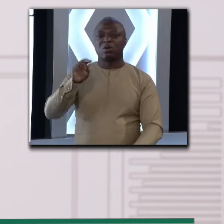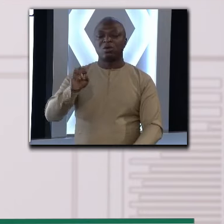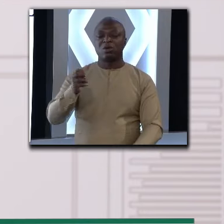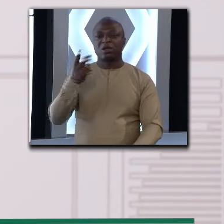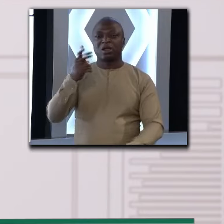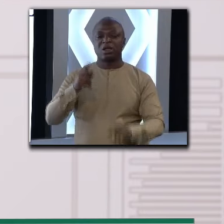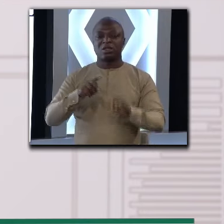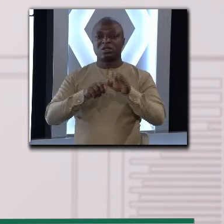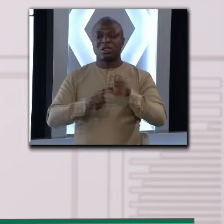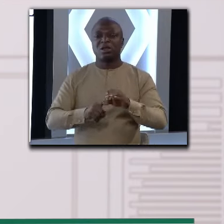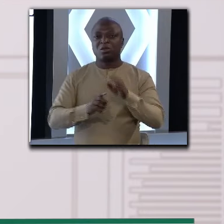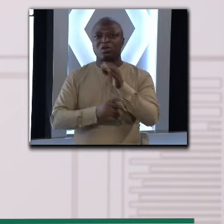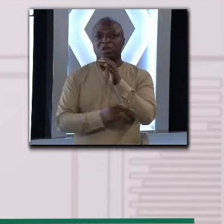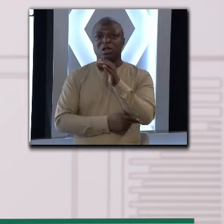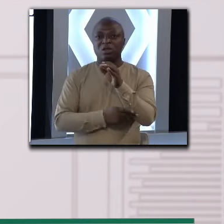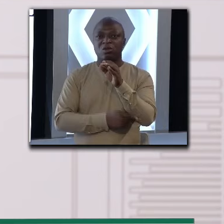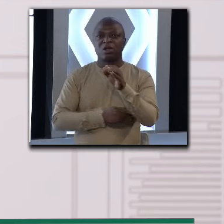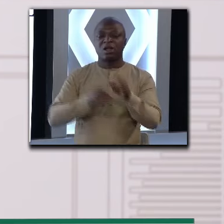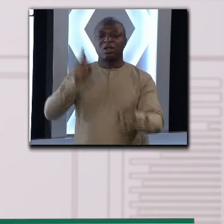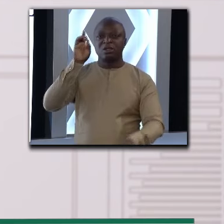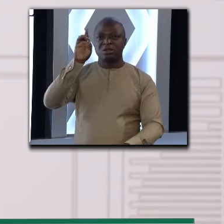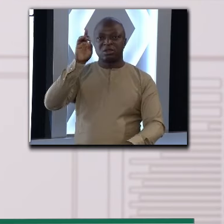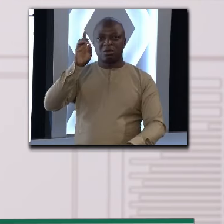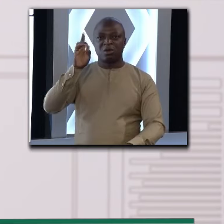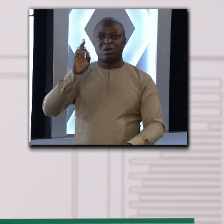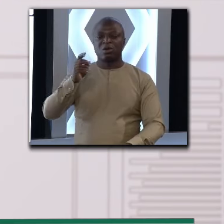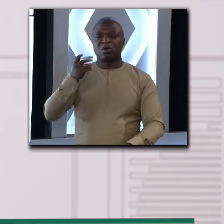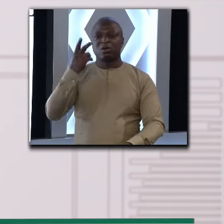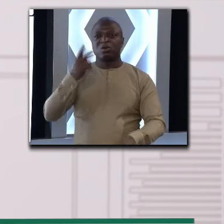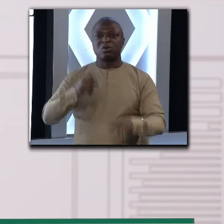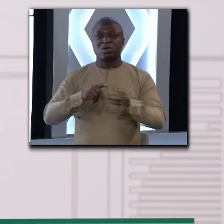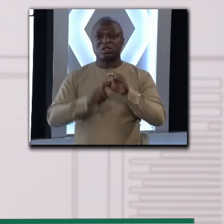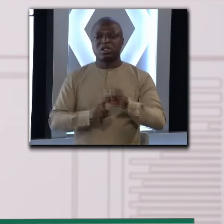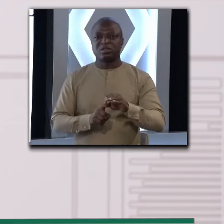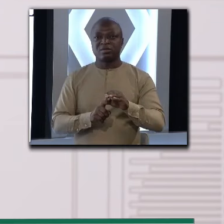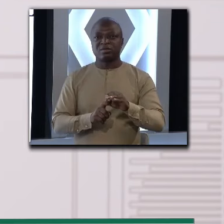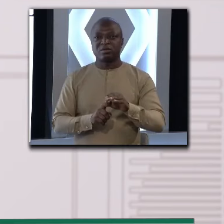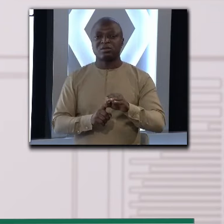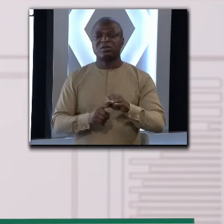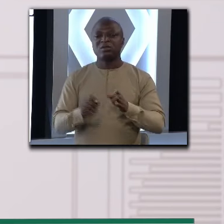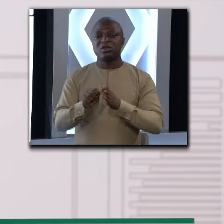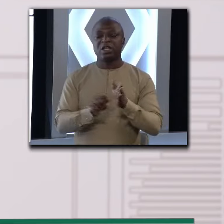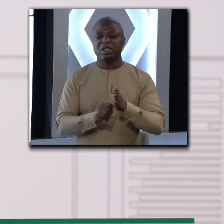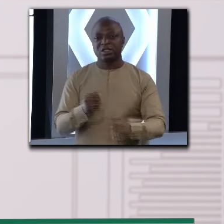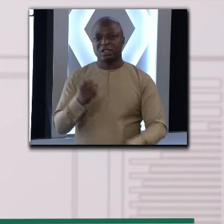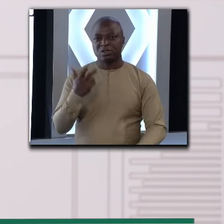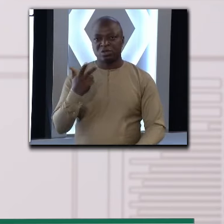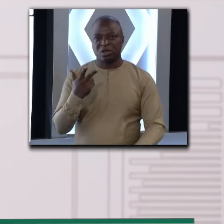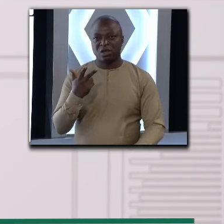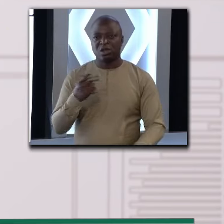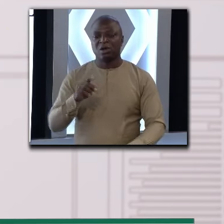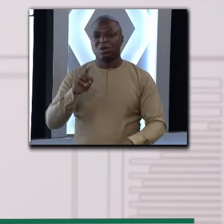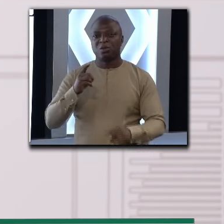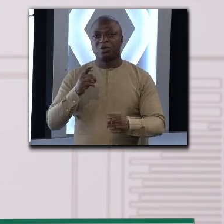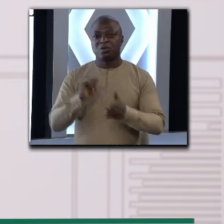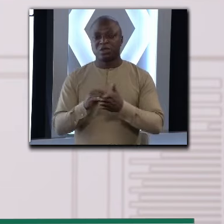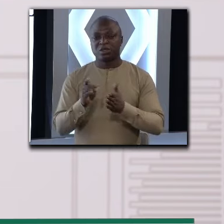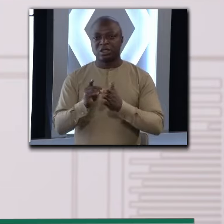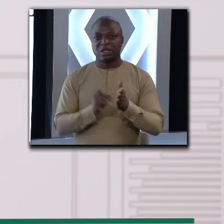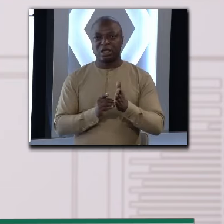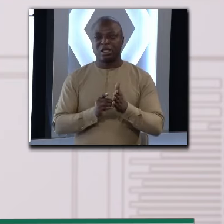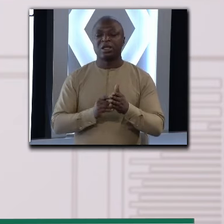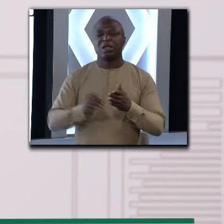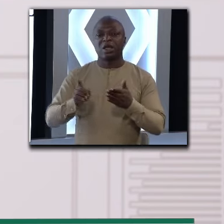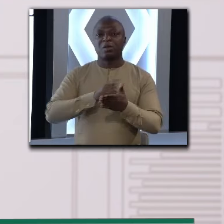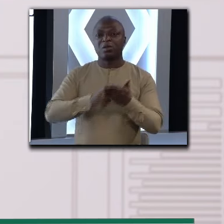4 sièges, circonscription électorale 5AC, 2 sièges. Article 3. Le présent décret